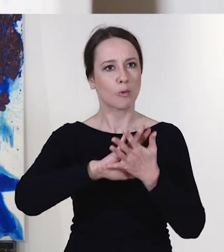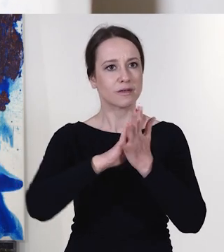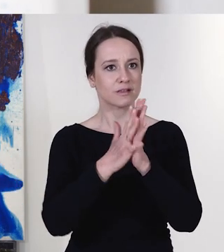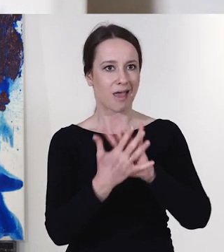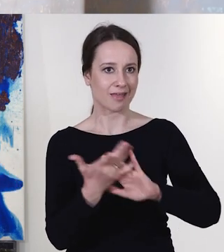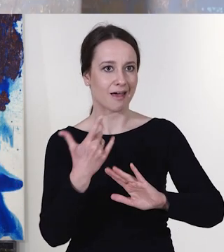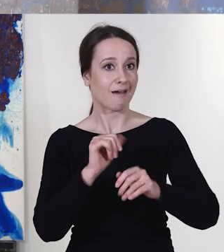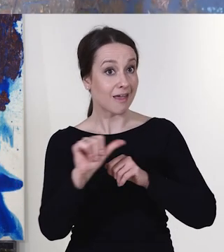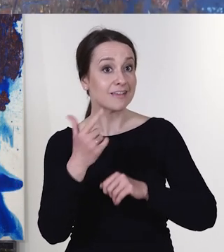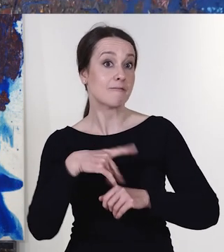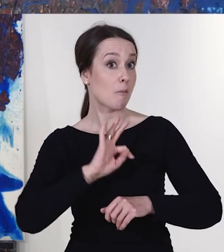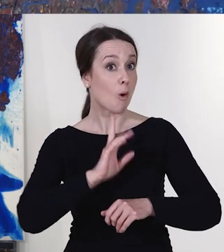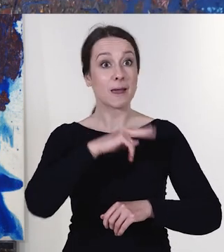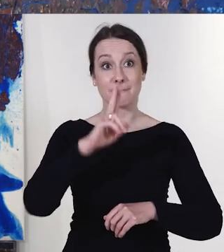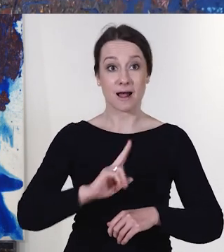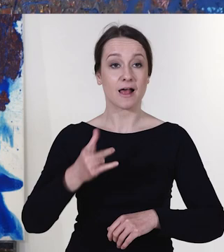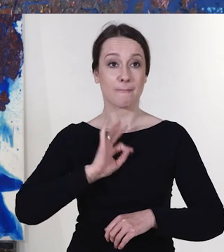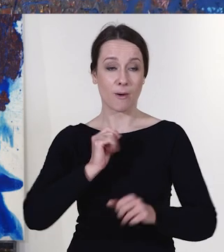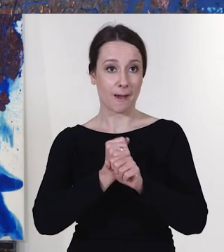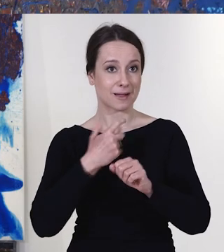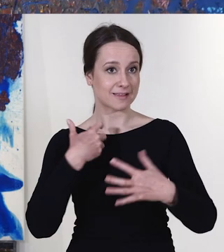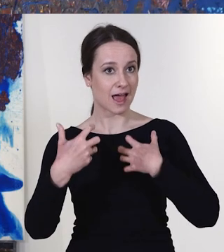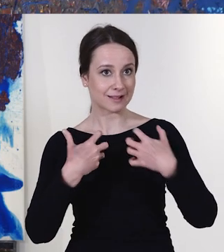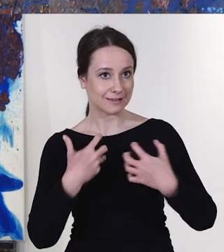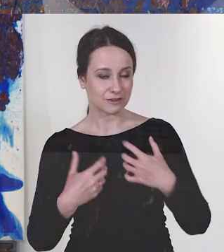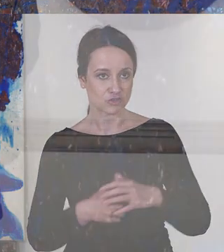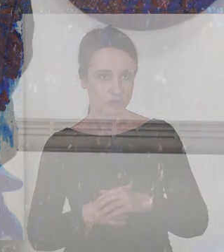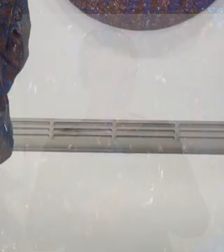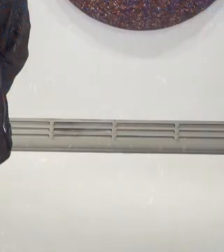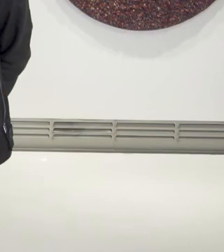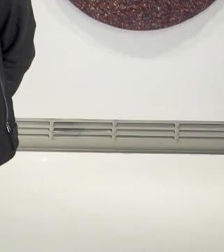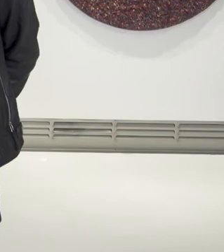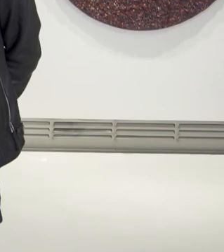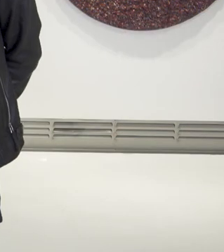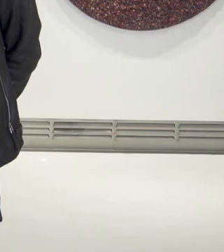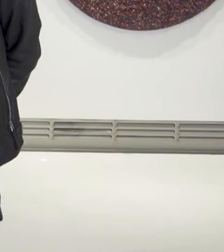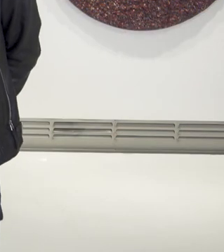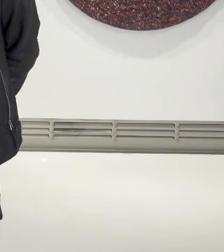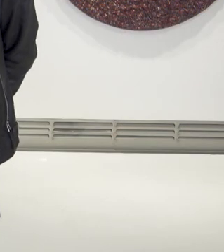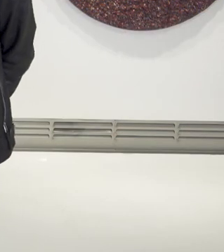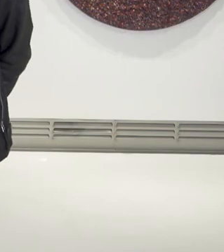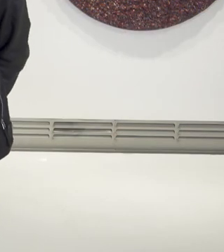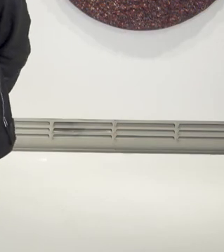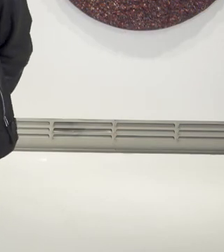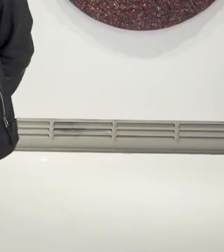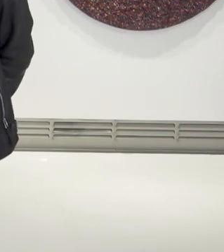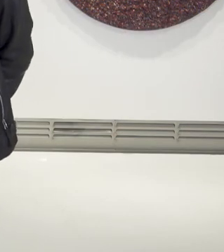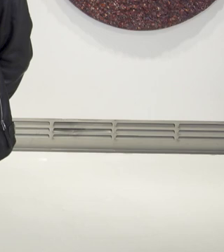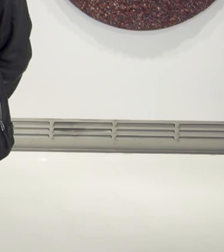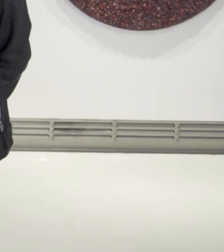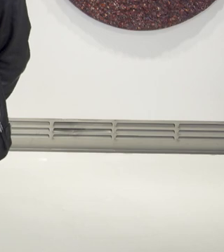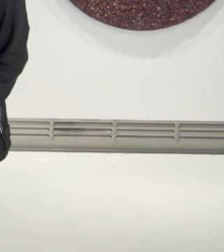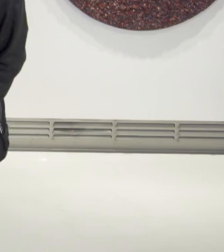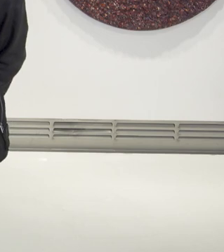moim malarstwie i w mojej pracy artystycznej dotyczącej materii malarskiej która cyrkuluje do tej z